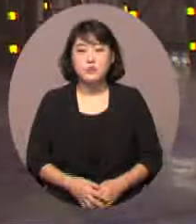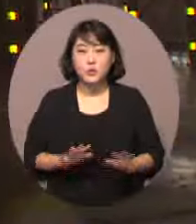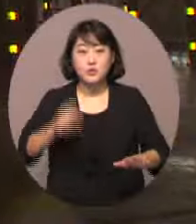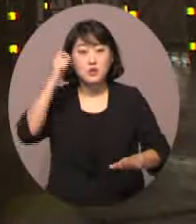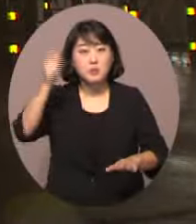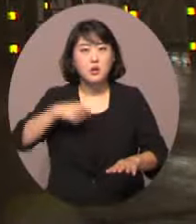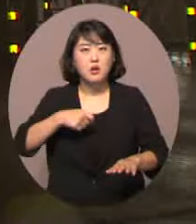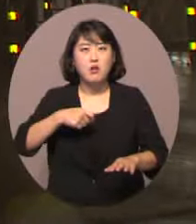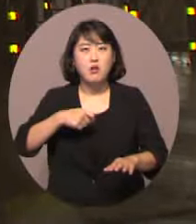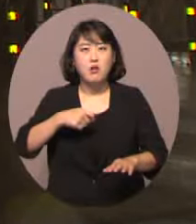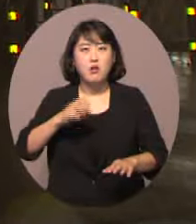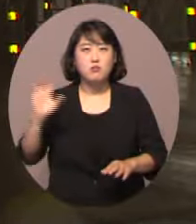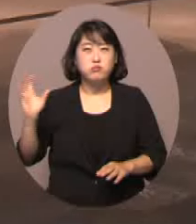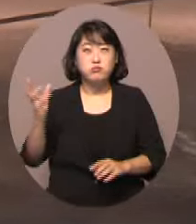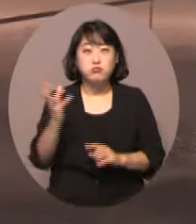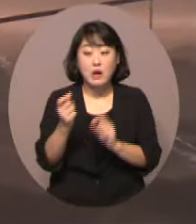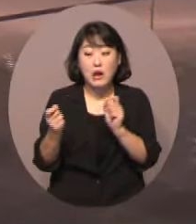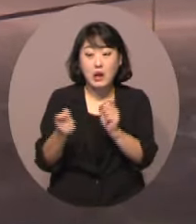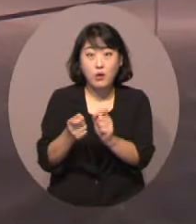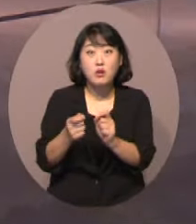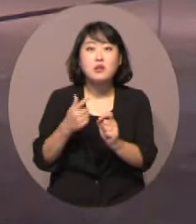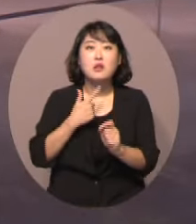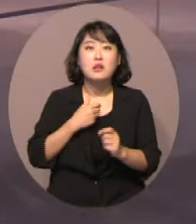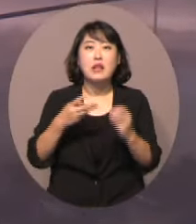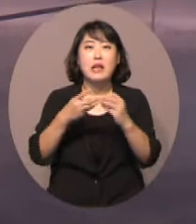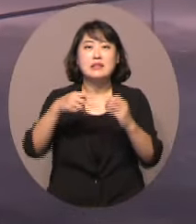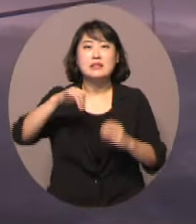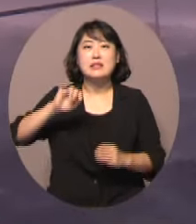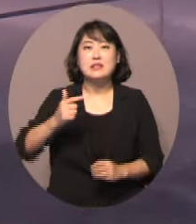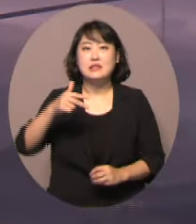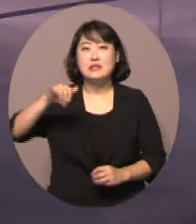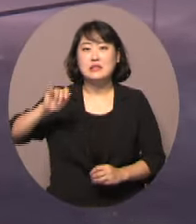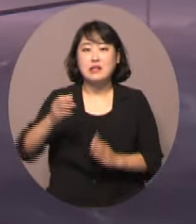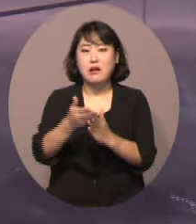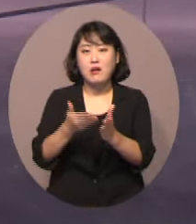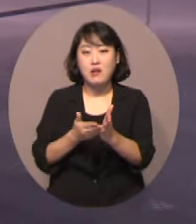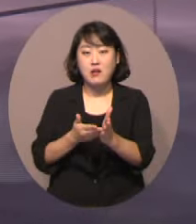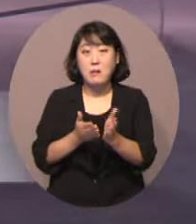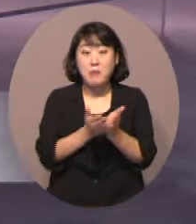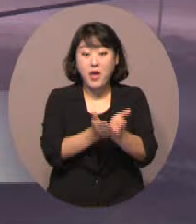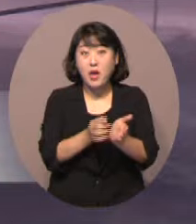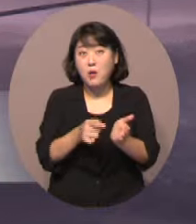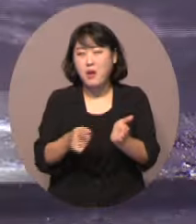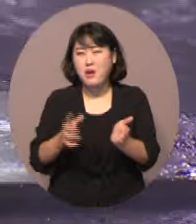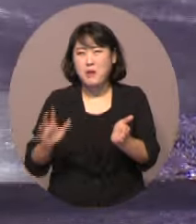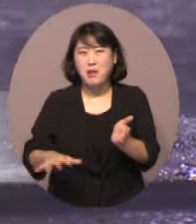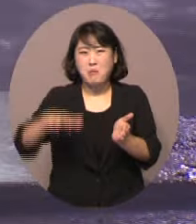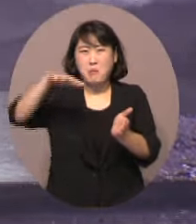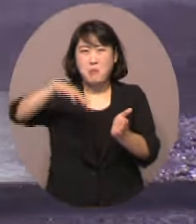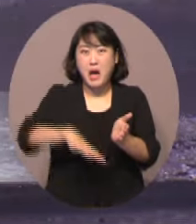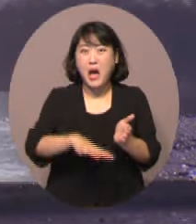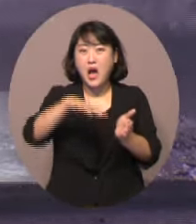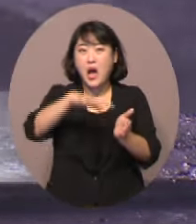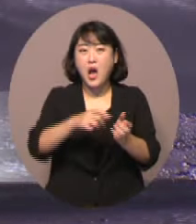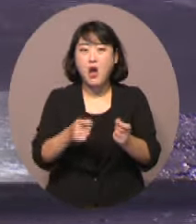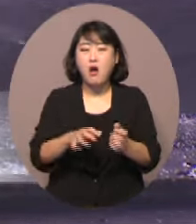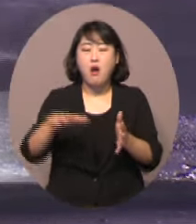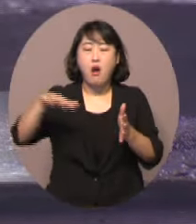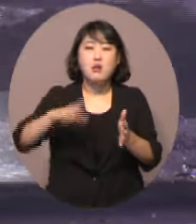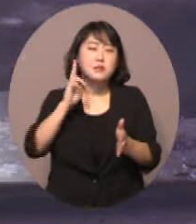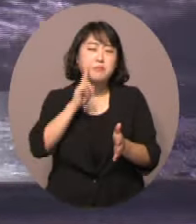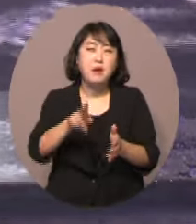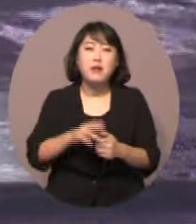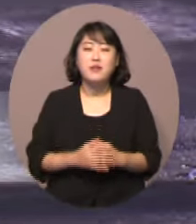오늘 새벽 열대 저압부가 근접했던 태안 신진항. 정박한 어선들 옆으로 바닷물이 금방이라도 넘칠 듯